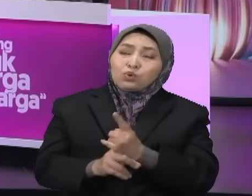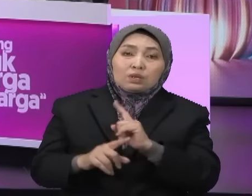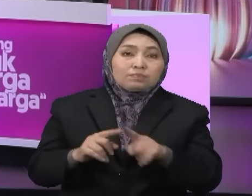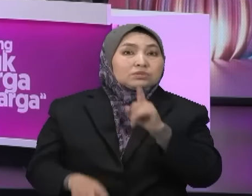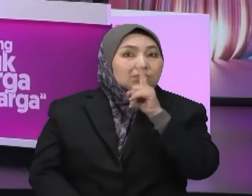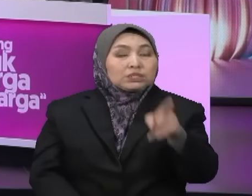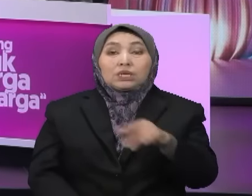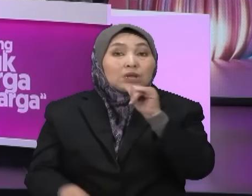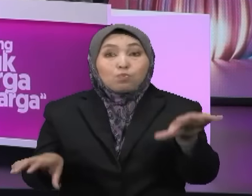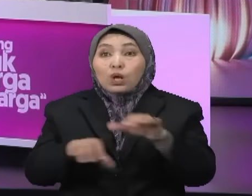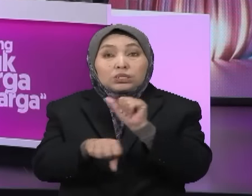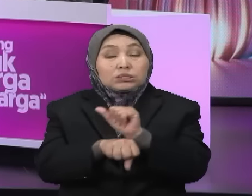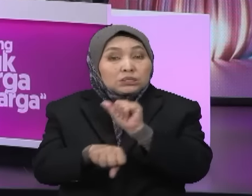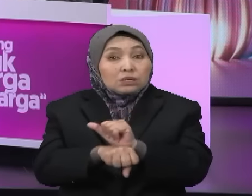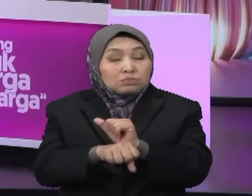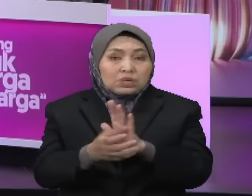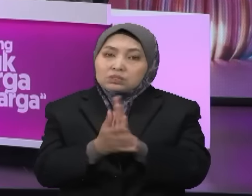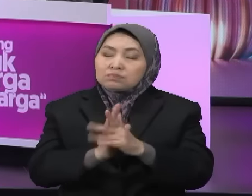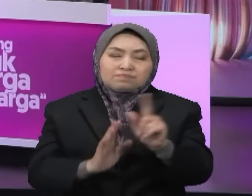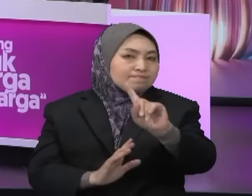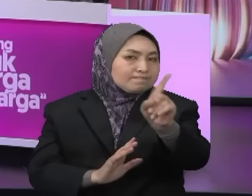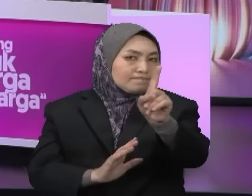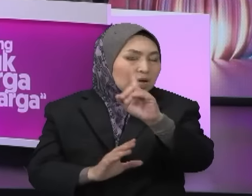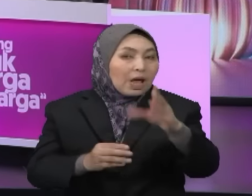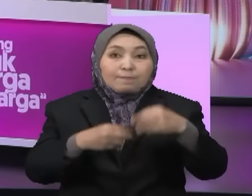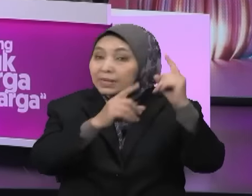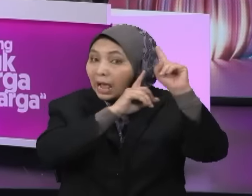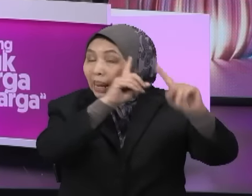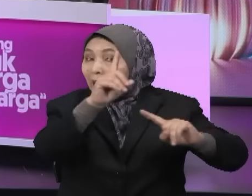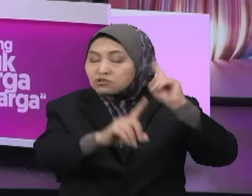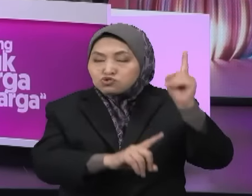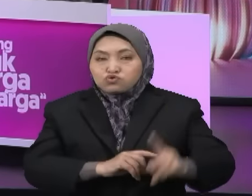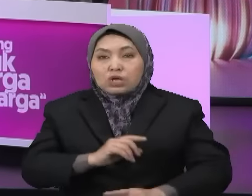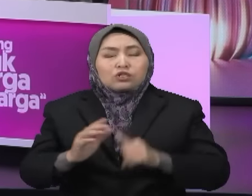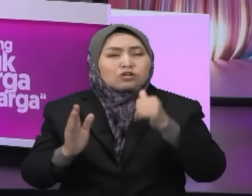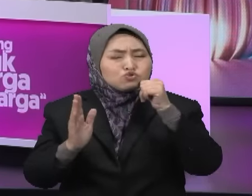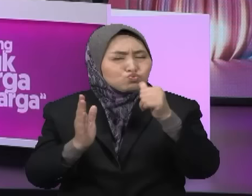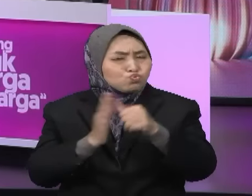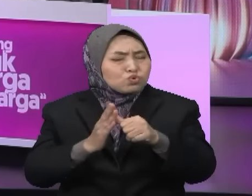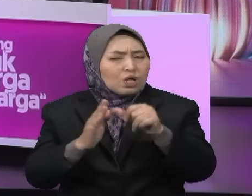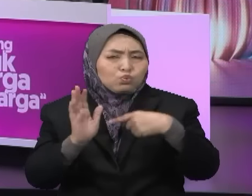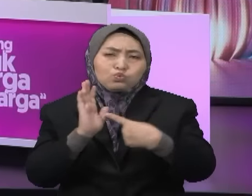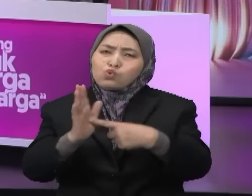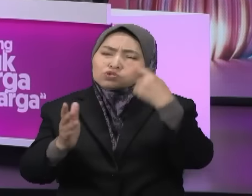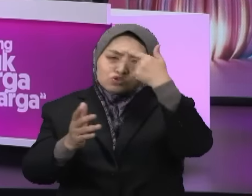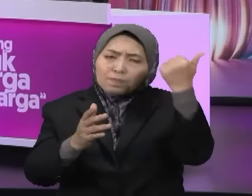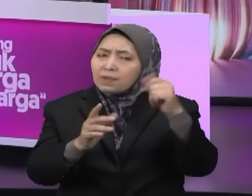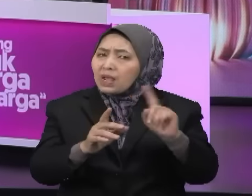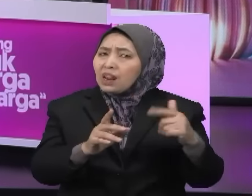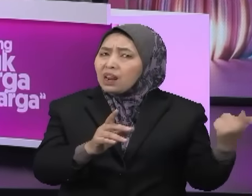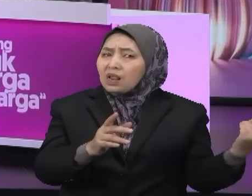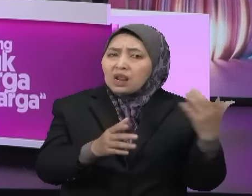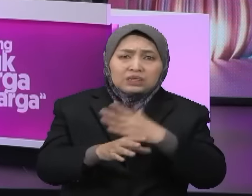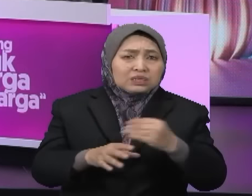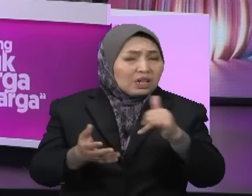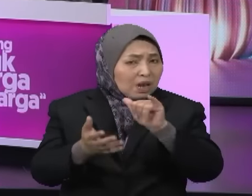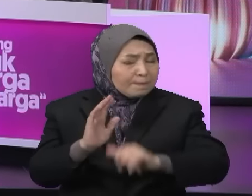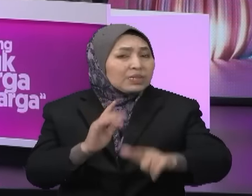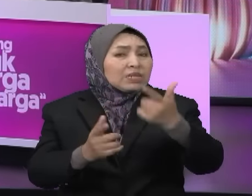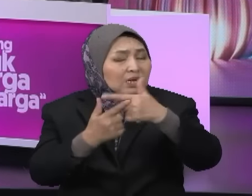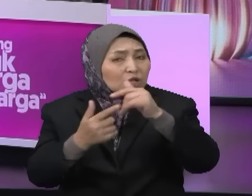sebenarnya dia tak buat kerja pun, kan? Jadi jangan bagi alasan. Zaman sekarang ni surat tunjuk sebab ke apa sebagainya. Dan lebih daripada itu, lan nu'mina